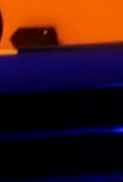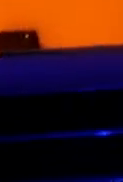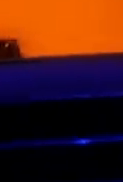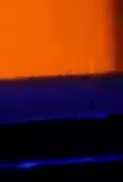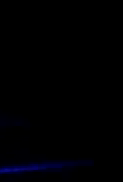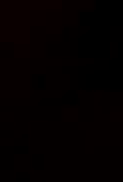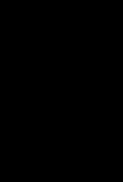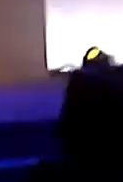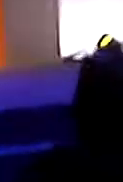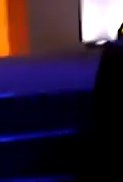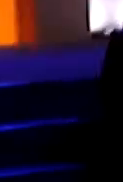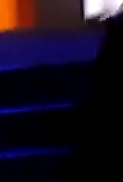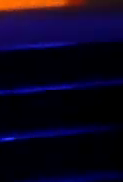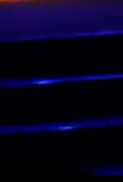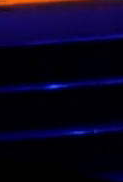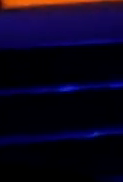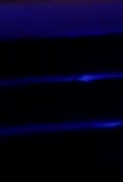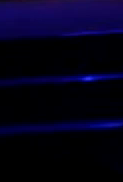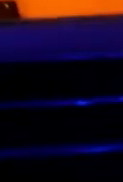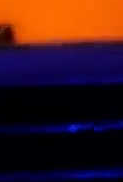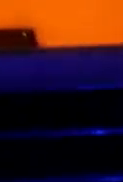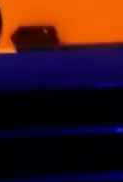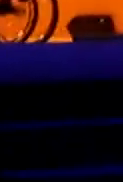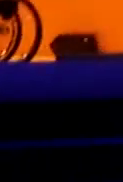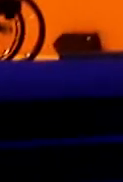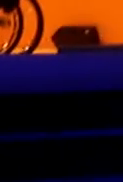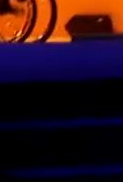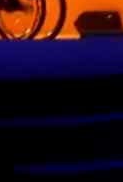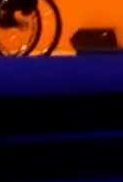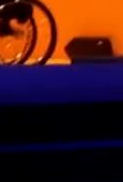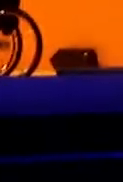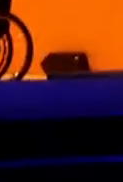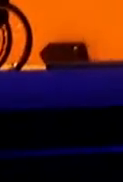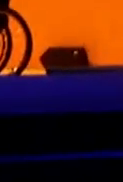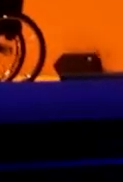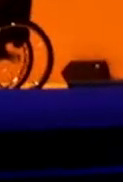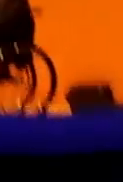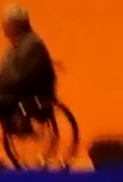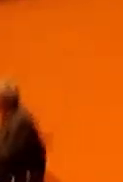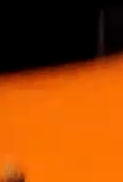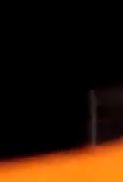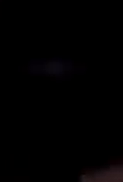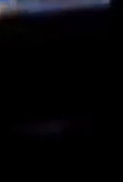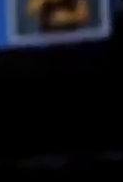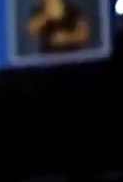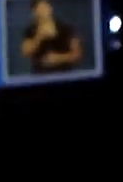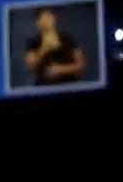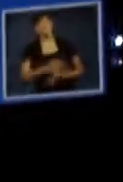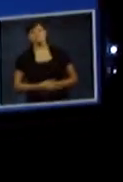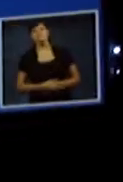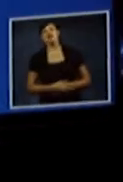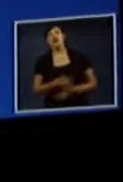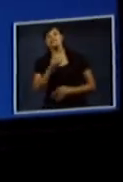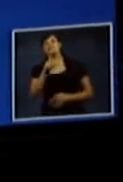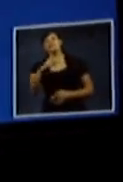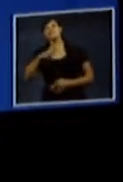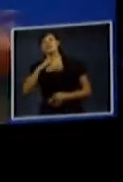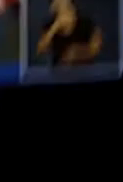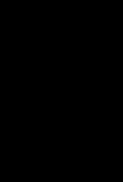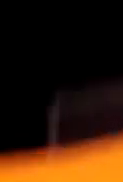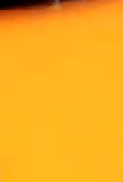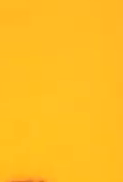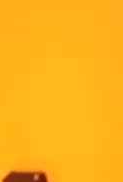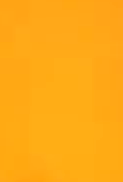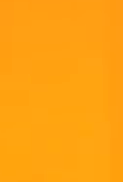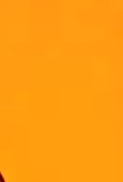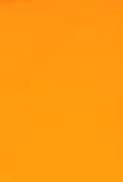wie das die Opposition will. Wir haben ja gesehen, wie das geht. Da sagt die Linke früher 8,50 Euro. Dann kommt der DGB, sagt, jo, 8,50 Euro. Dann kommt